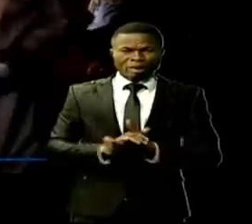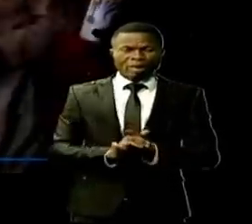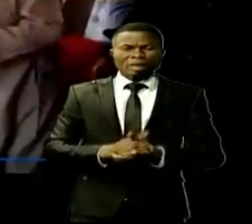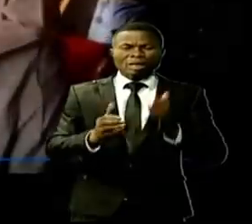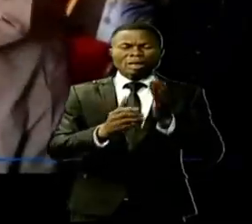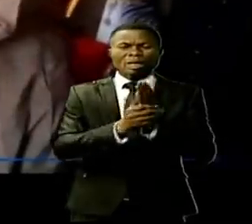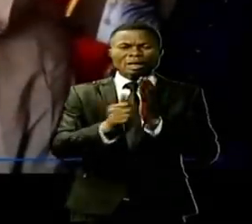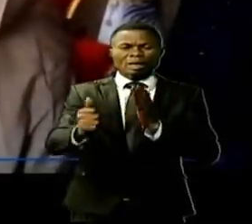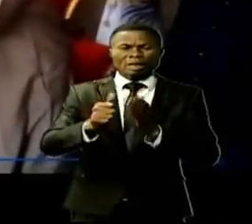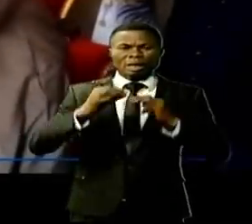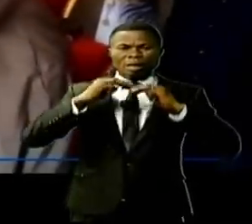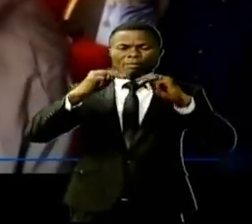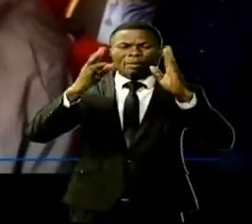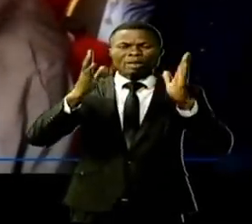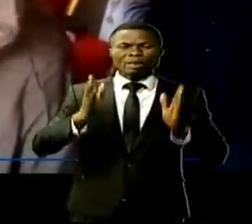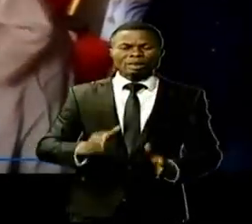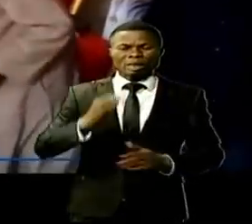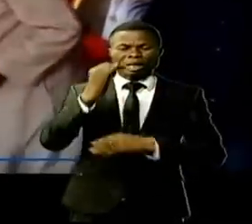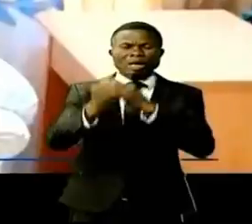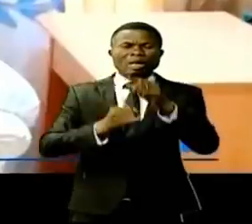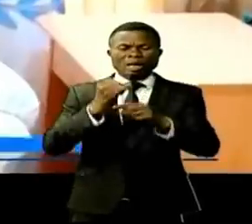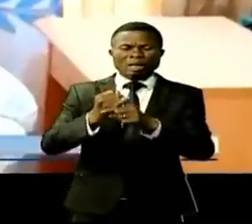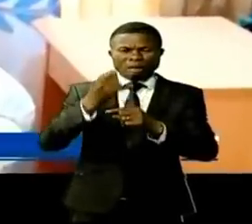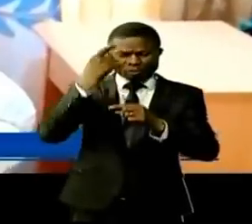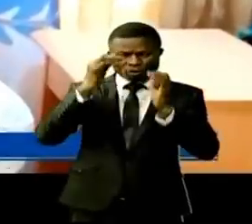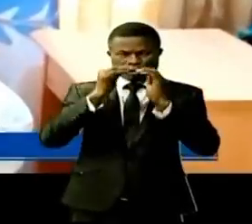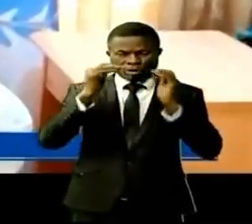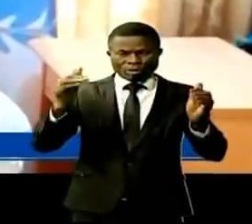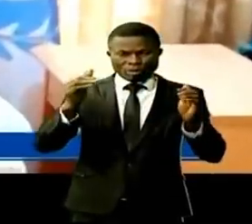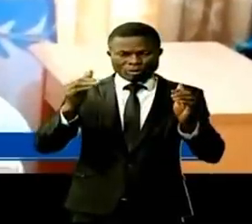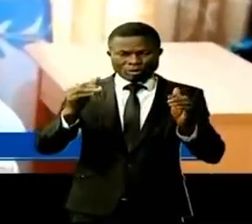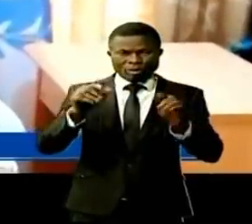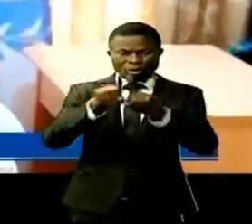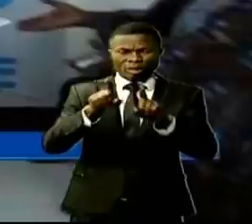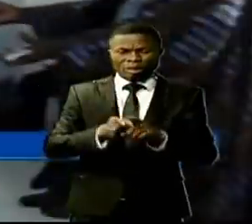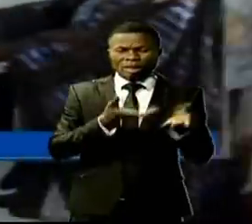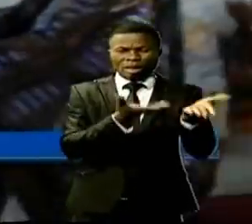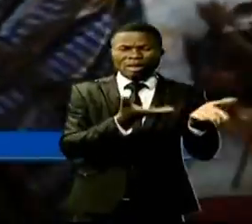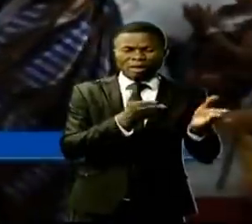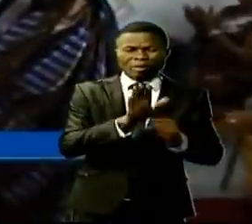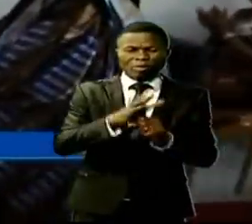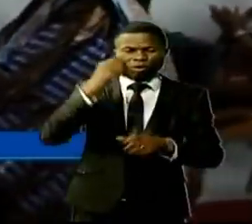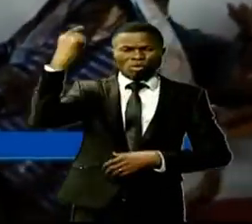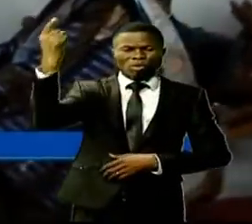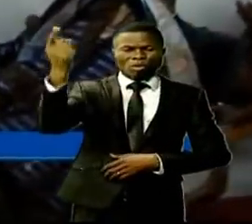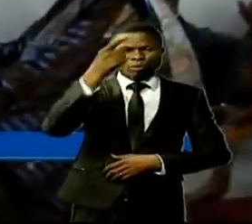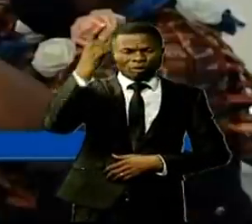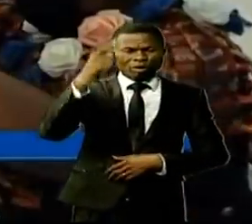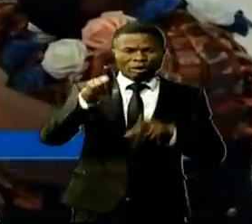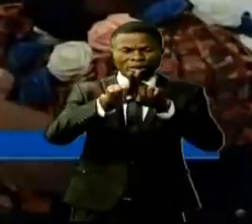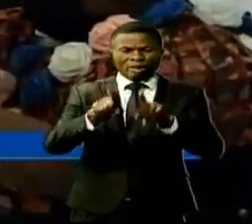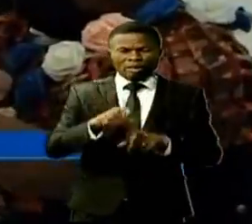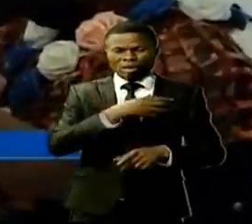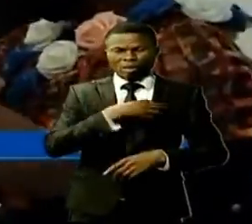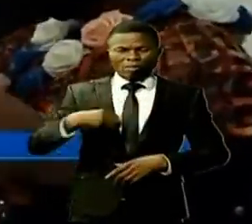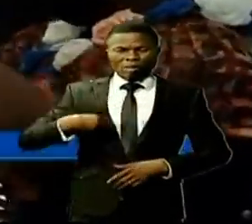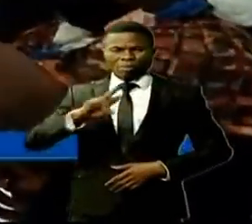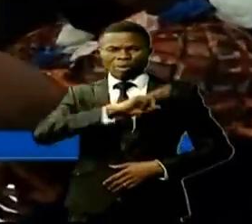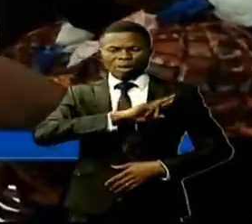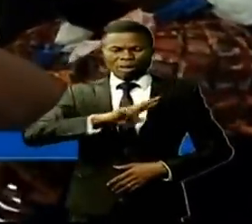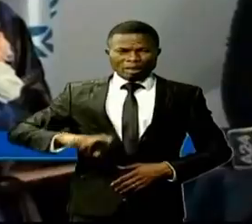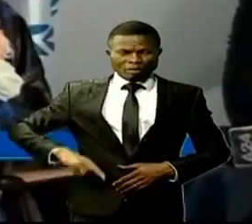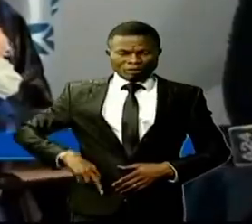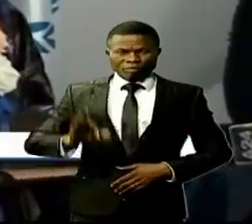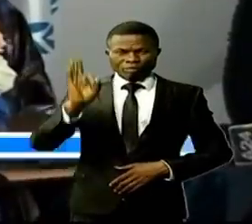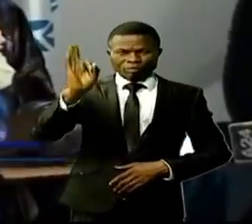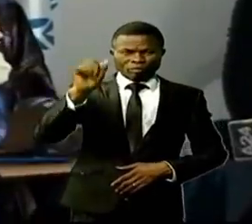de messagère internationale de la paix et servante de l'humanité, ainsi qu'à la Reine Fabienne Fatou